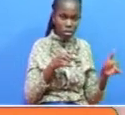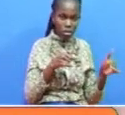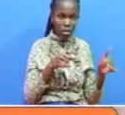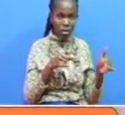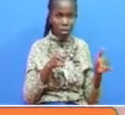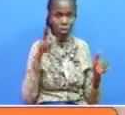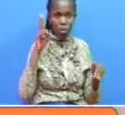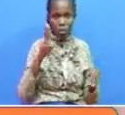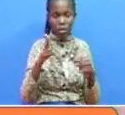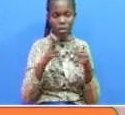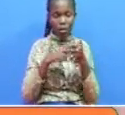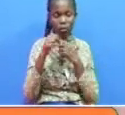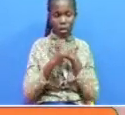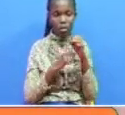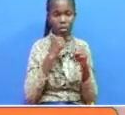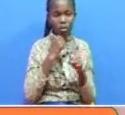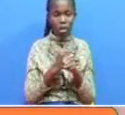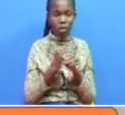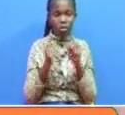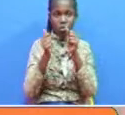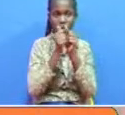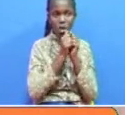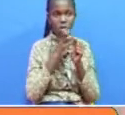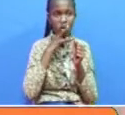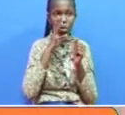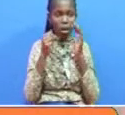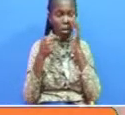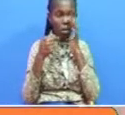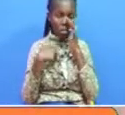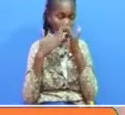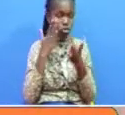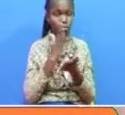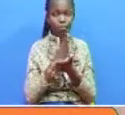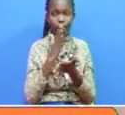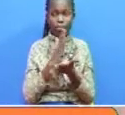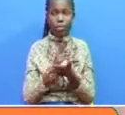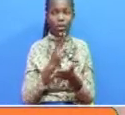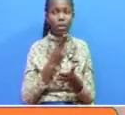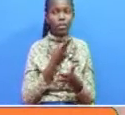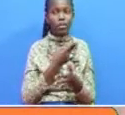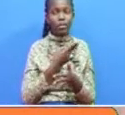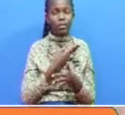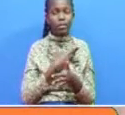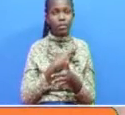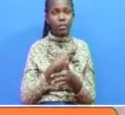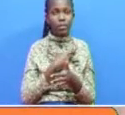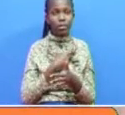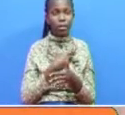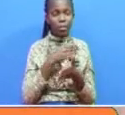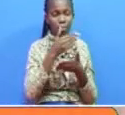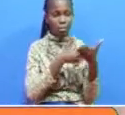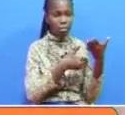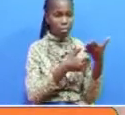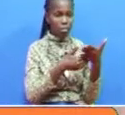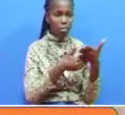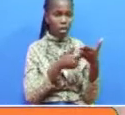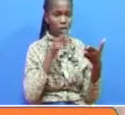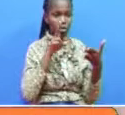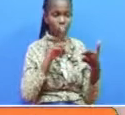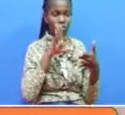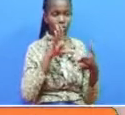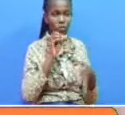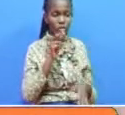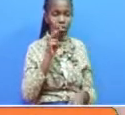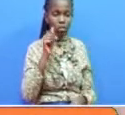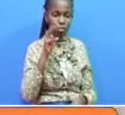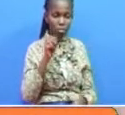miaka 7. Pamoja na yeye nimehakikisha kwamba tumejenga kilomita 2500 barabara